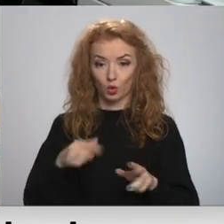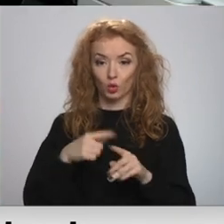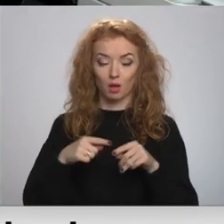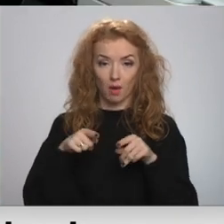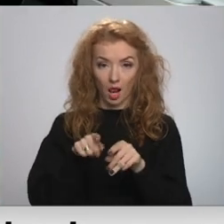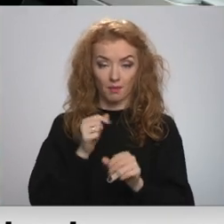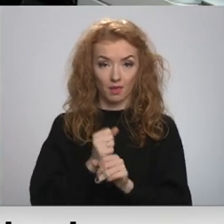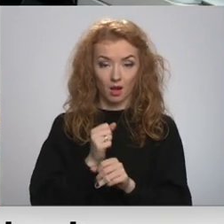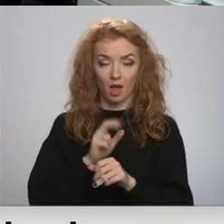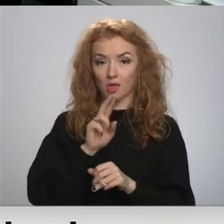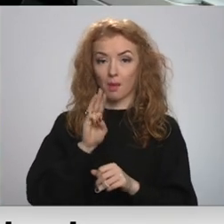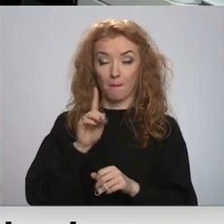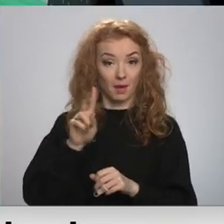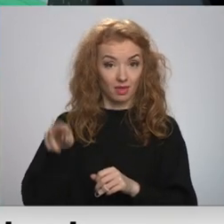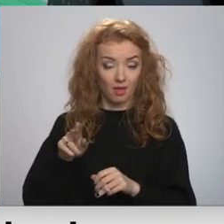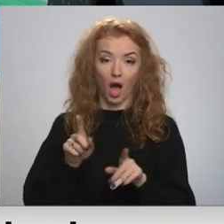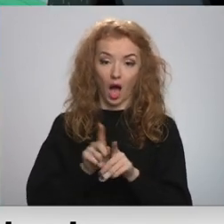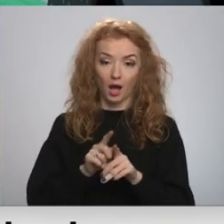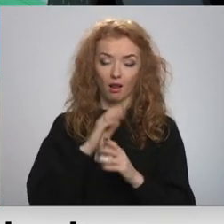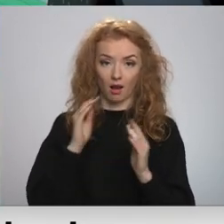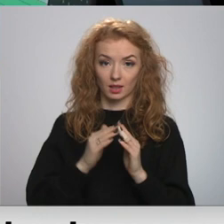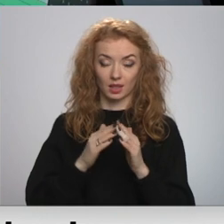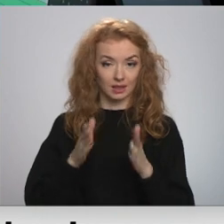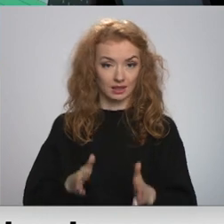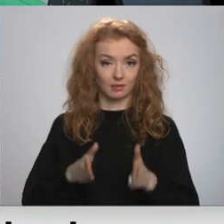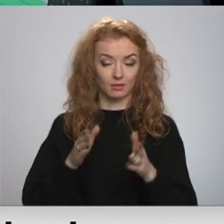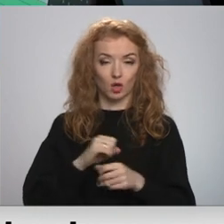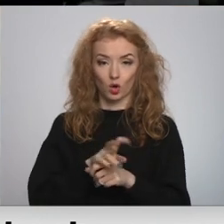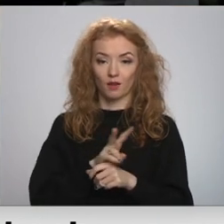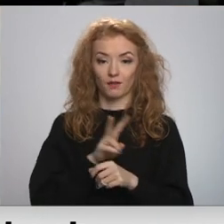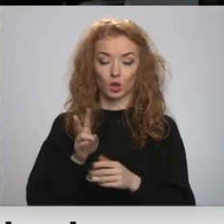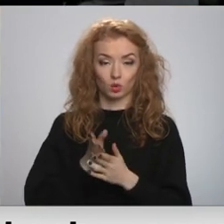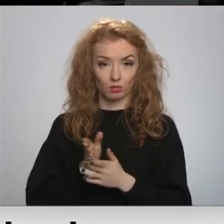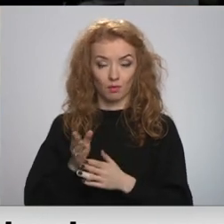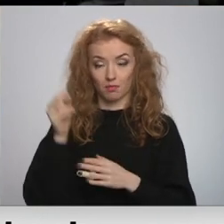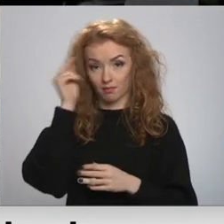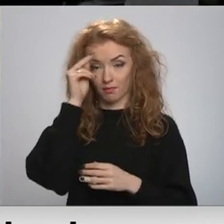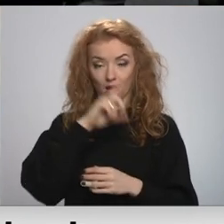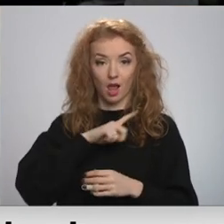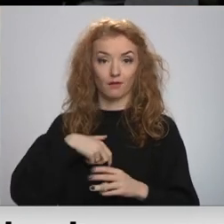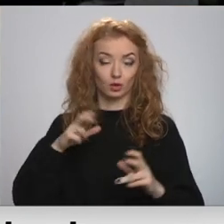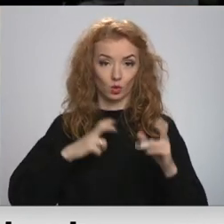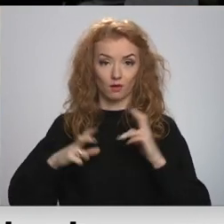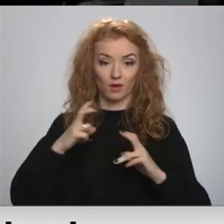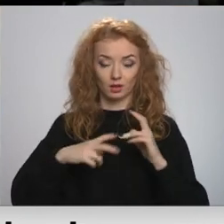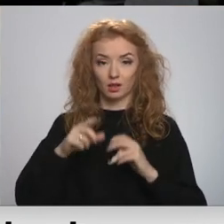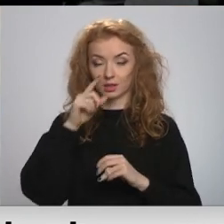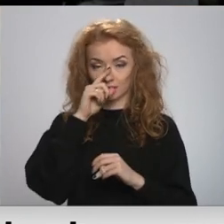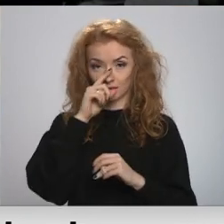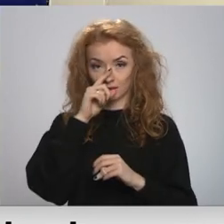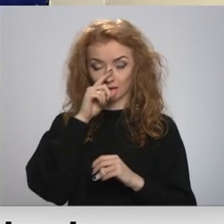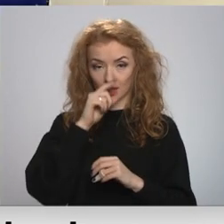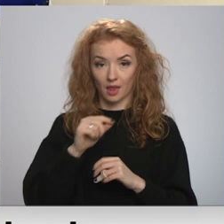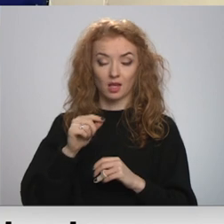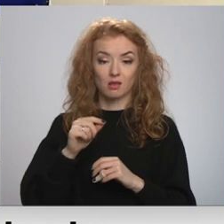Paralēli darbam NMPD Roberts strādā arī Rēzeknes slimnīcas COVID nodaļā, mācās Latvijas Universitātes Paulo Stradiņa medicīnas